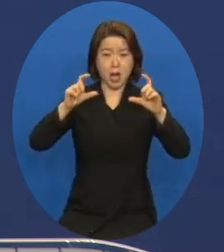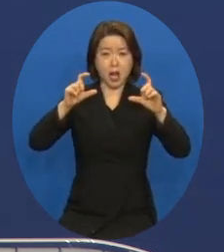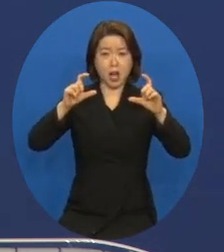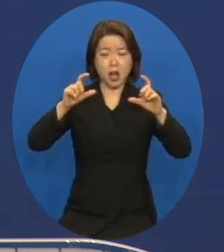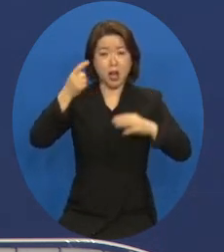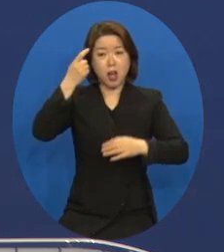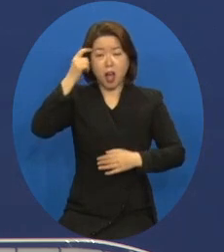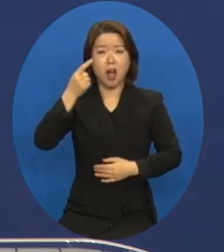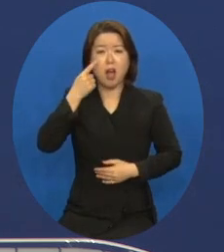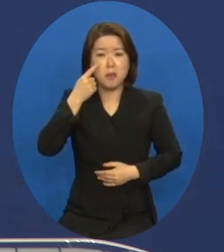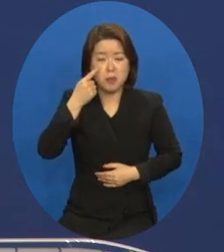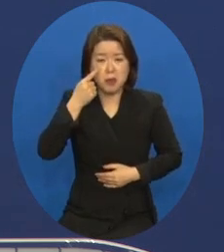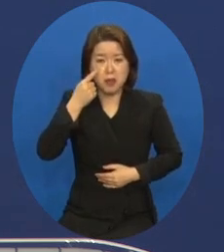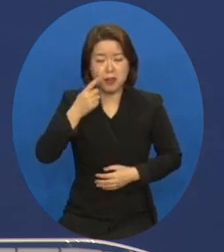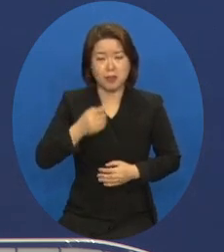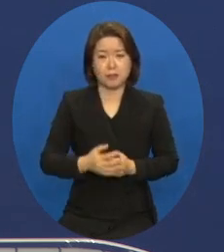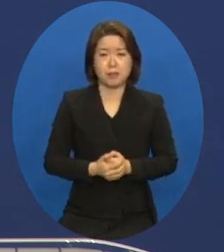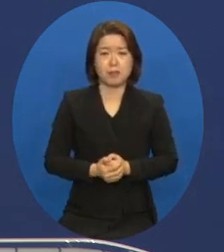생각하시면